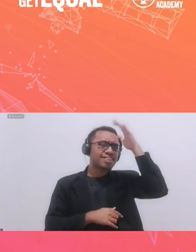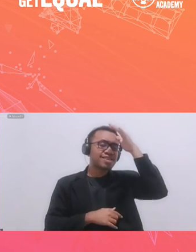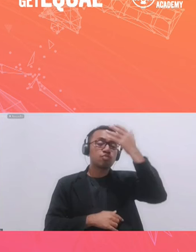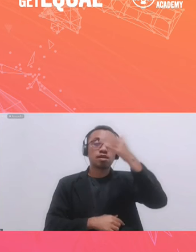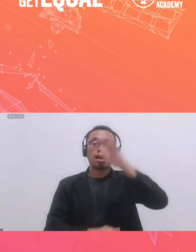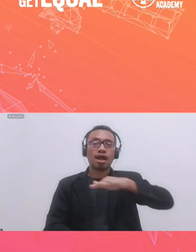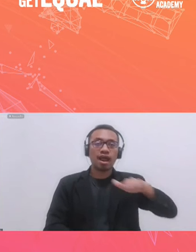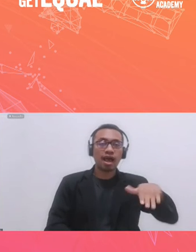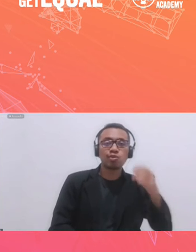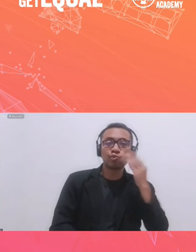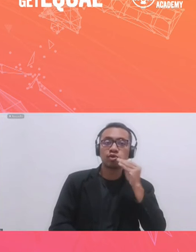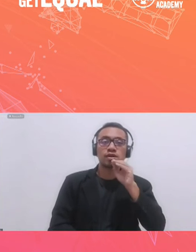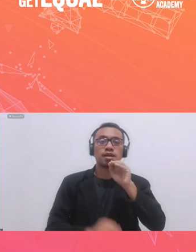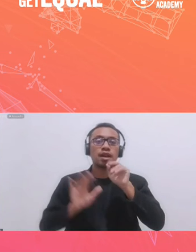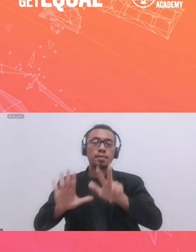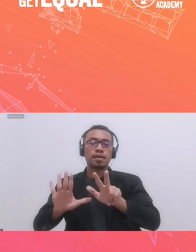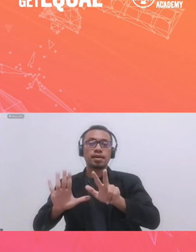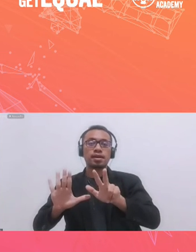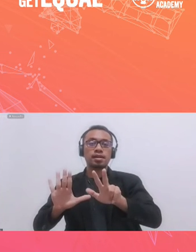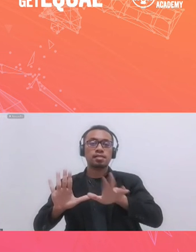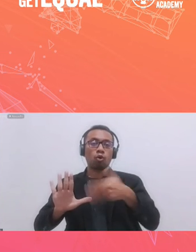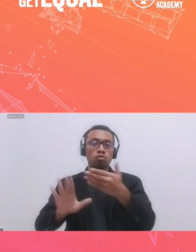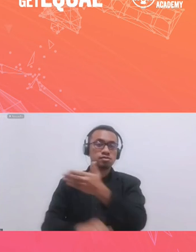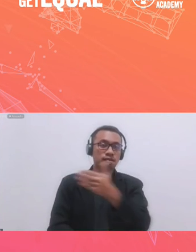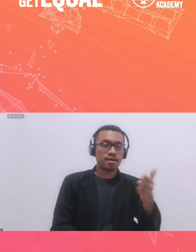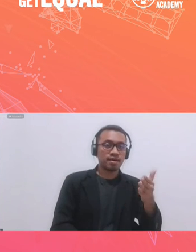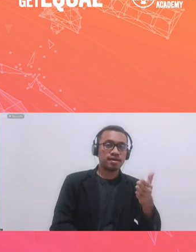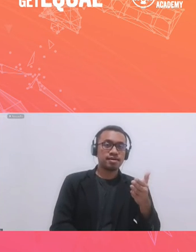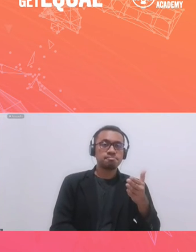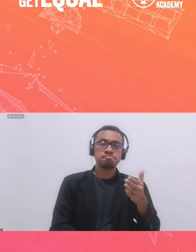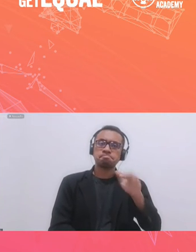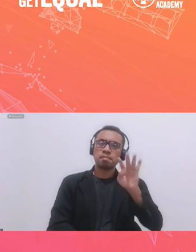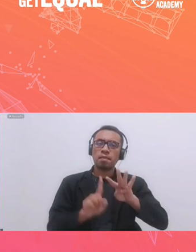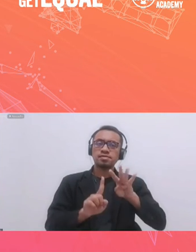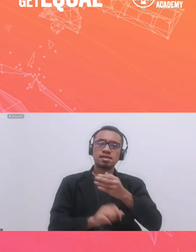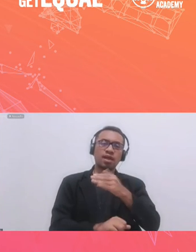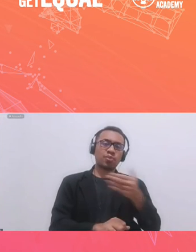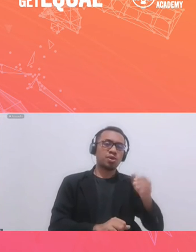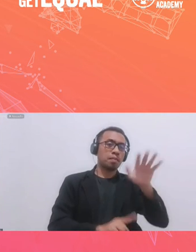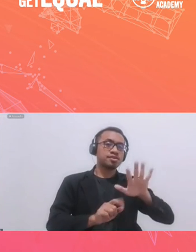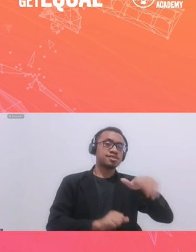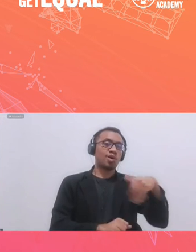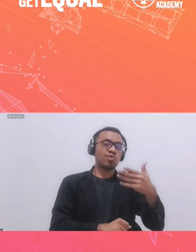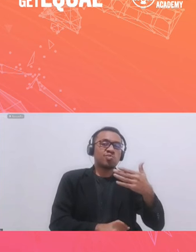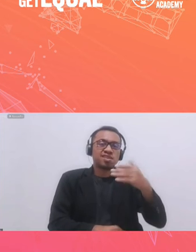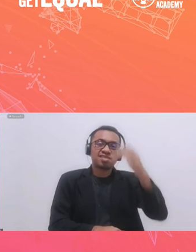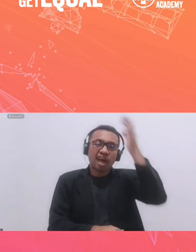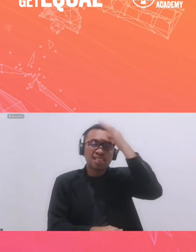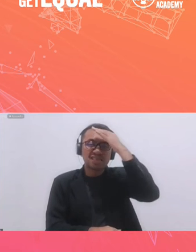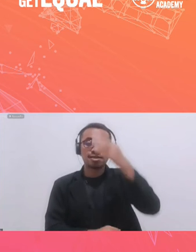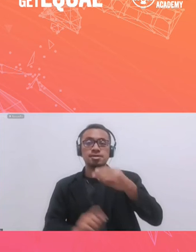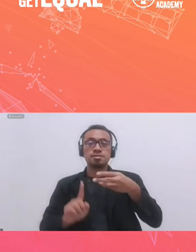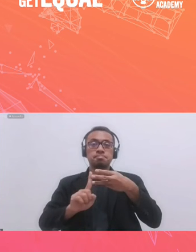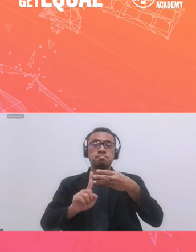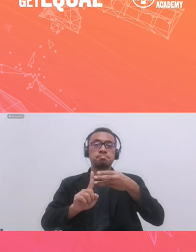yang umur antara 8 tahun sampai dengan kira-kira 14 atau 15 tahun. Nah ini mungkin